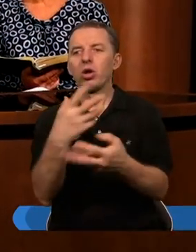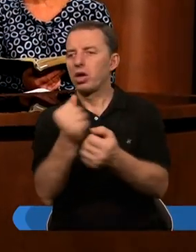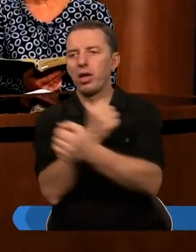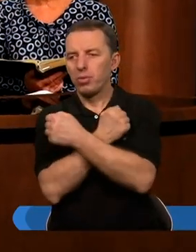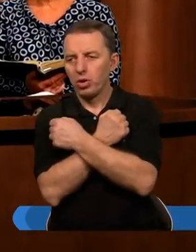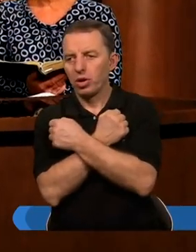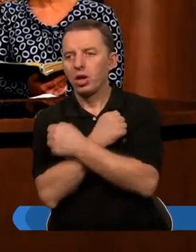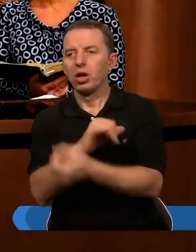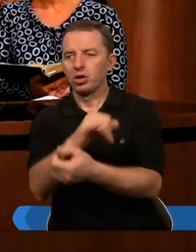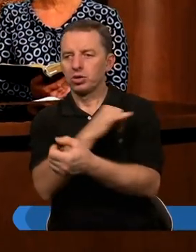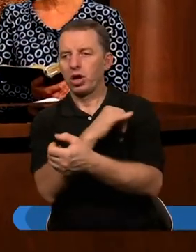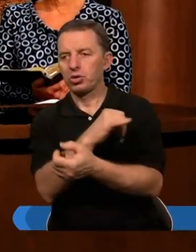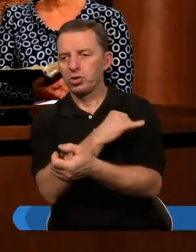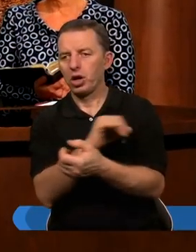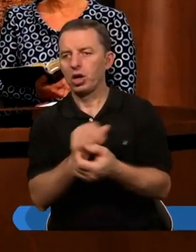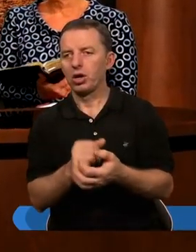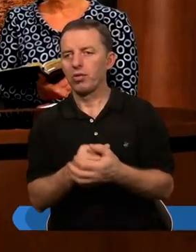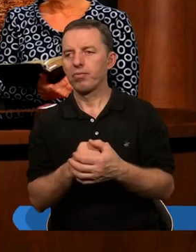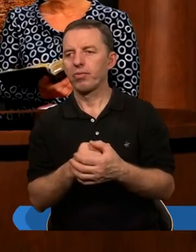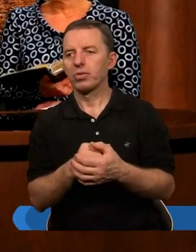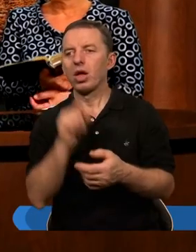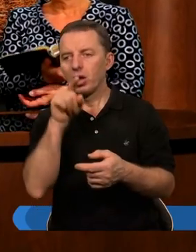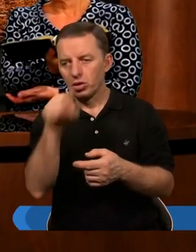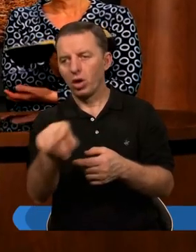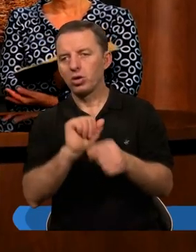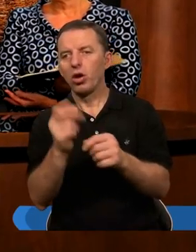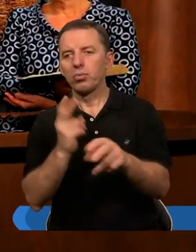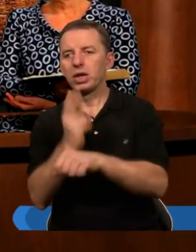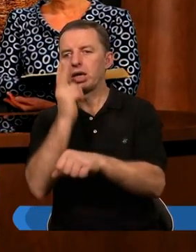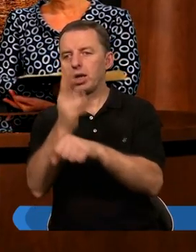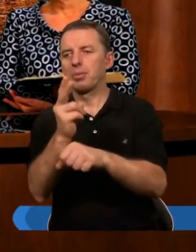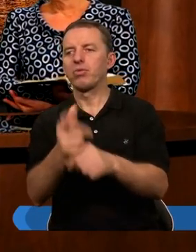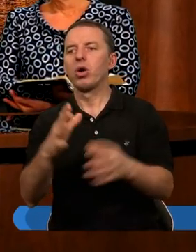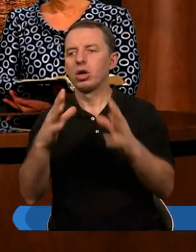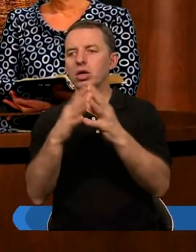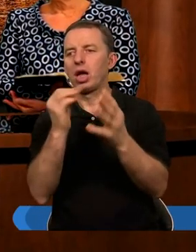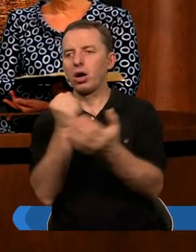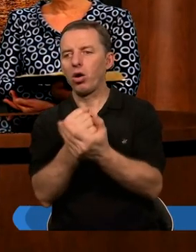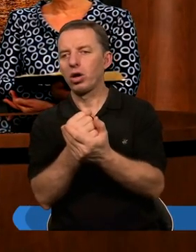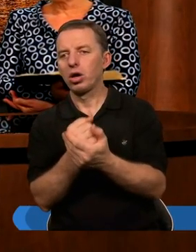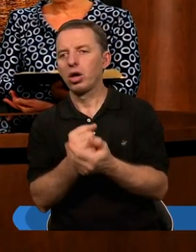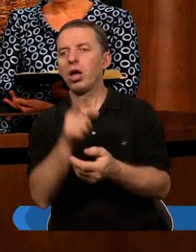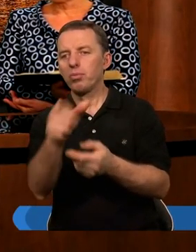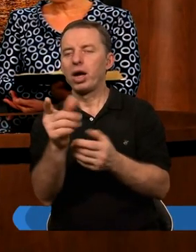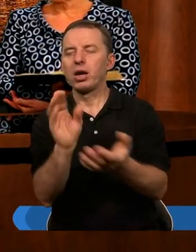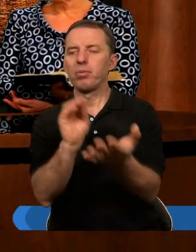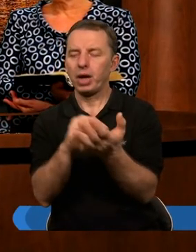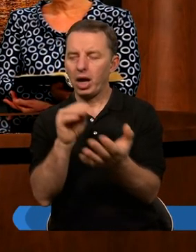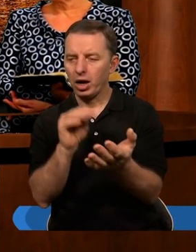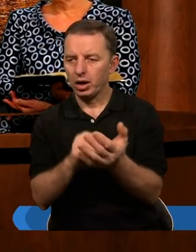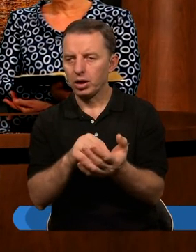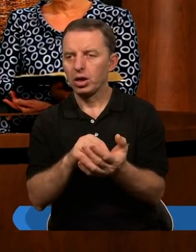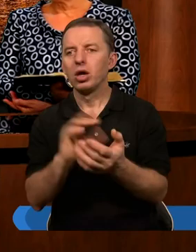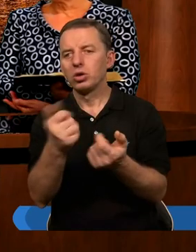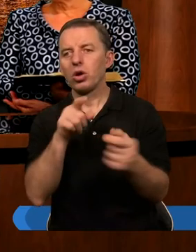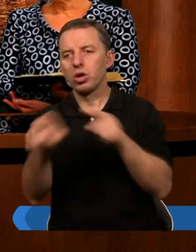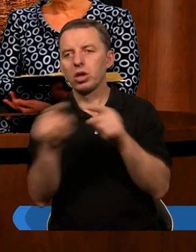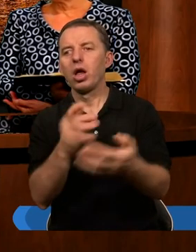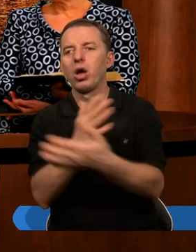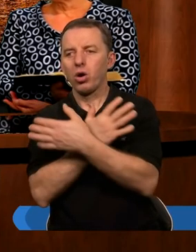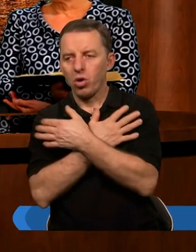miłuje grzeszy. Jest to przestępstwo zakonu. Czyli bardzo praktyczne pokazanie co to